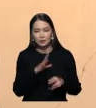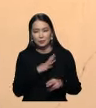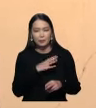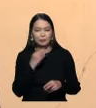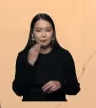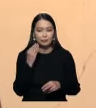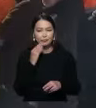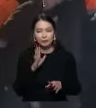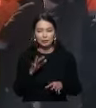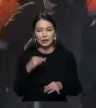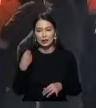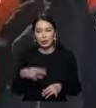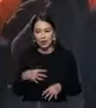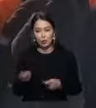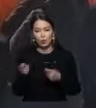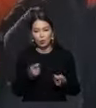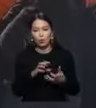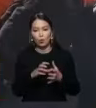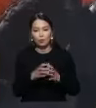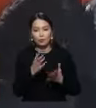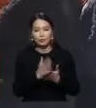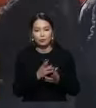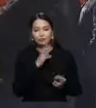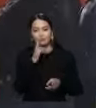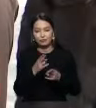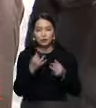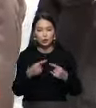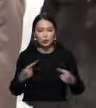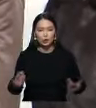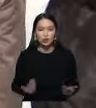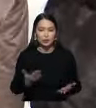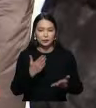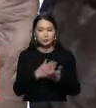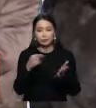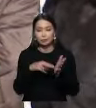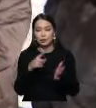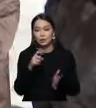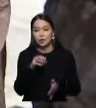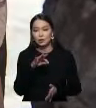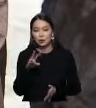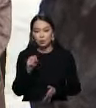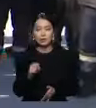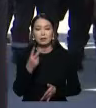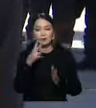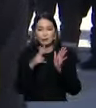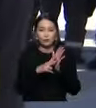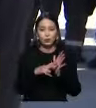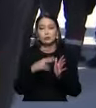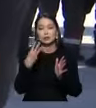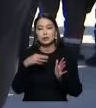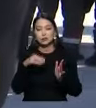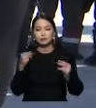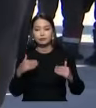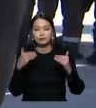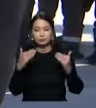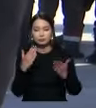тому же и дорогой. На дороговизну угля жалуются и другие жители. В этом году цену за тонну подняли до 28-30 тысяч. Для